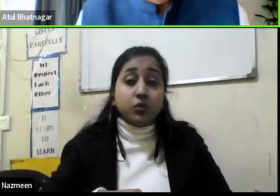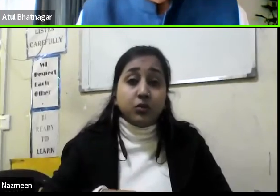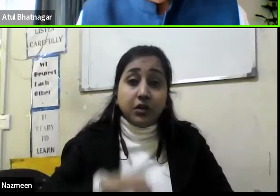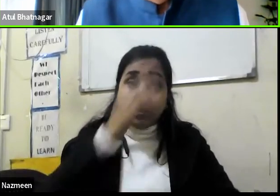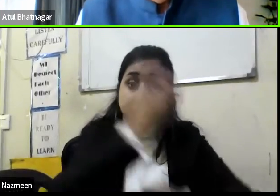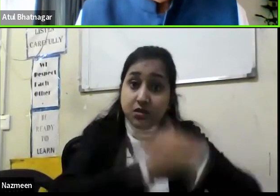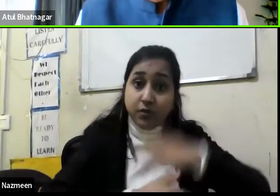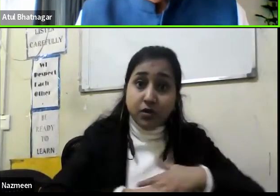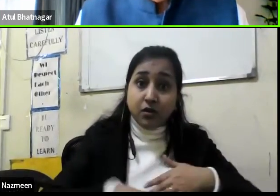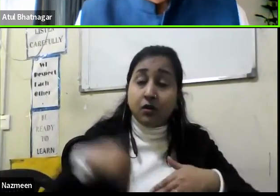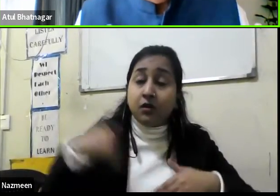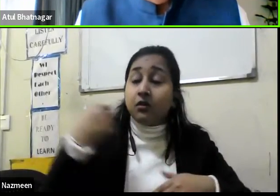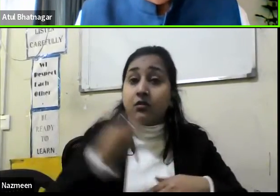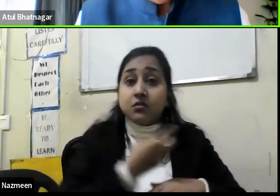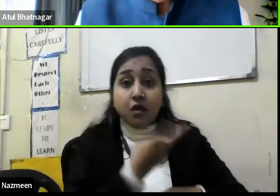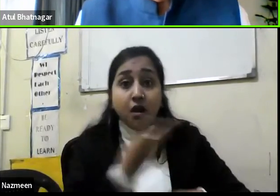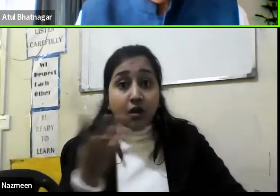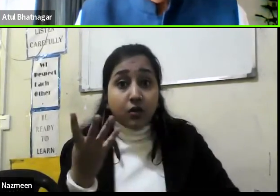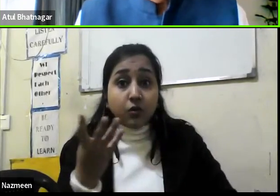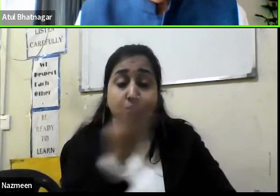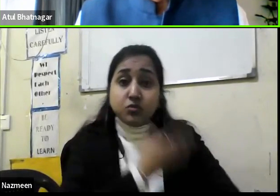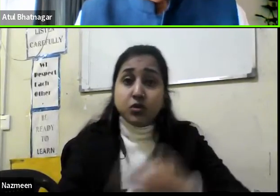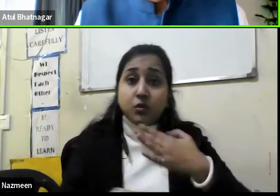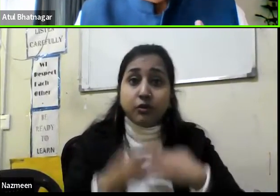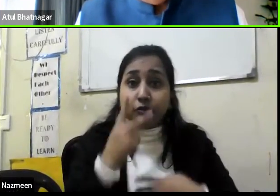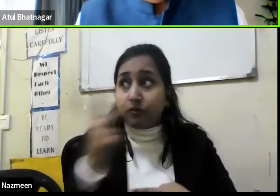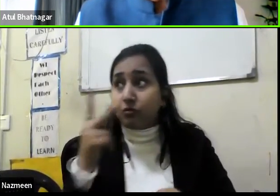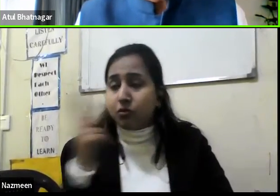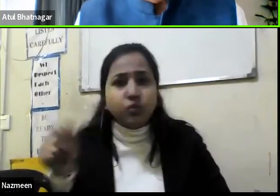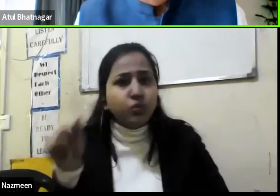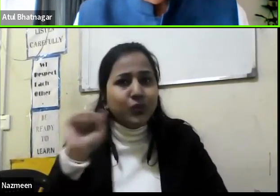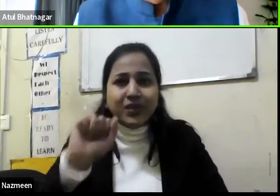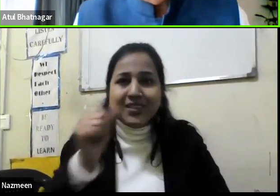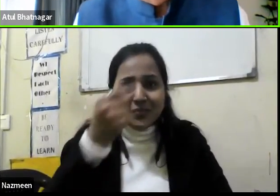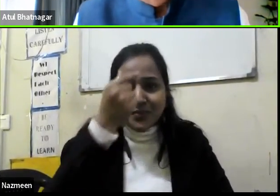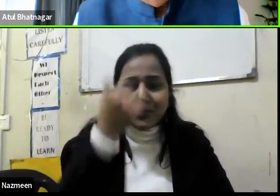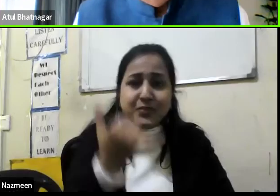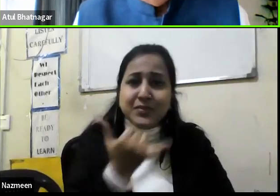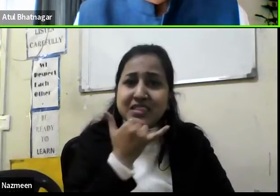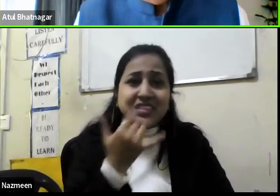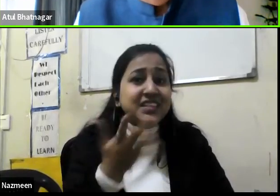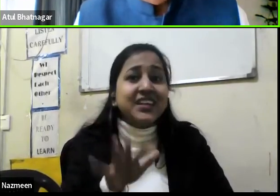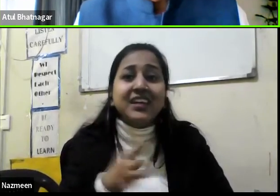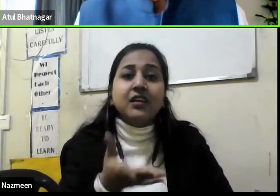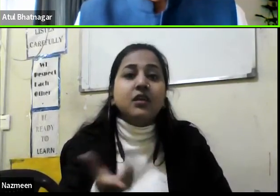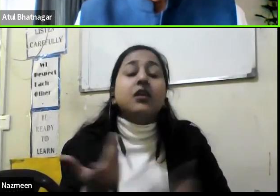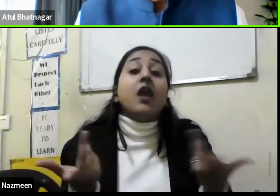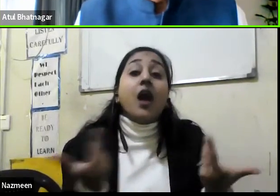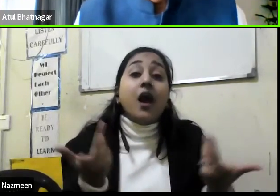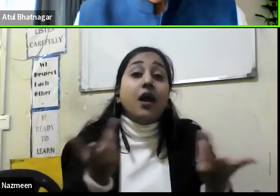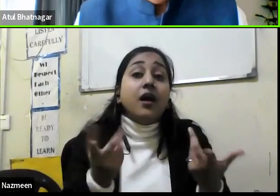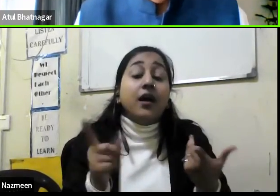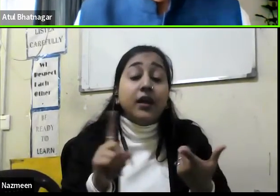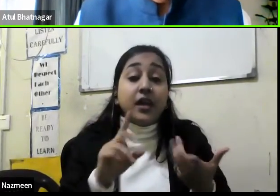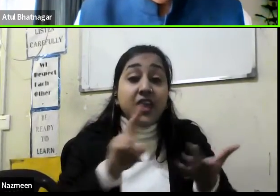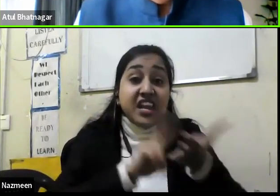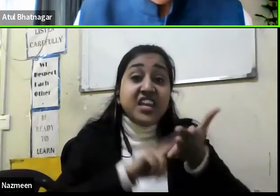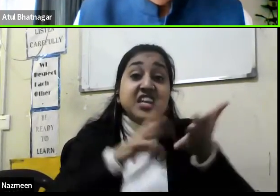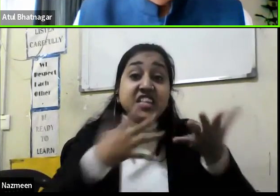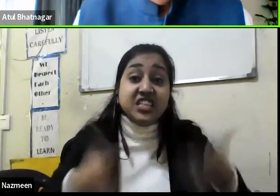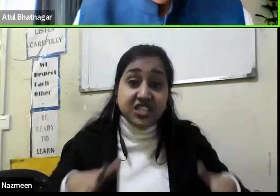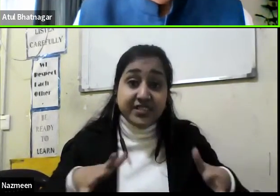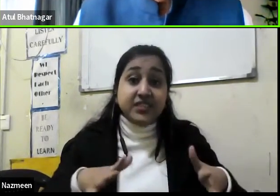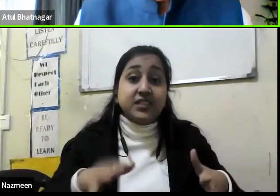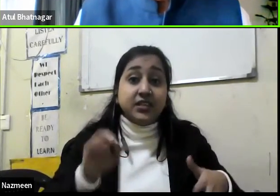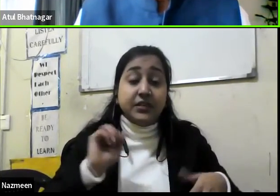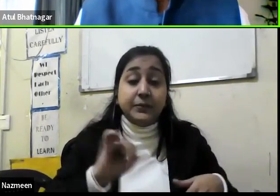पड़ रहा है, ये मे बी उनकी तो गलती है ही नहीं है, ये तो हमारे एनवायरनमेंट की गलती हो सकती है. और इस एनवायरनमेंट को हमको ठीक करना बहुत जरूरी हो रहा